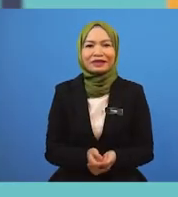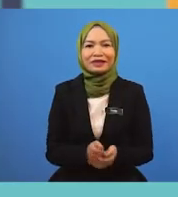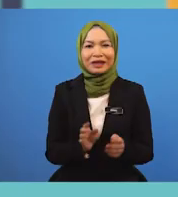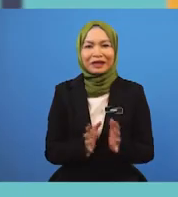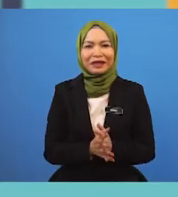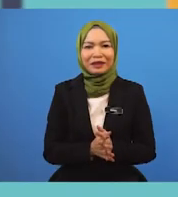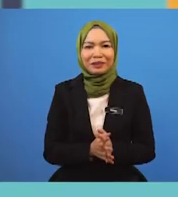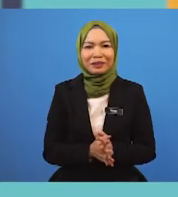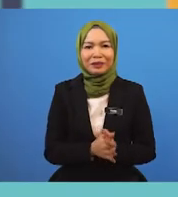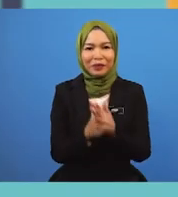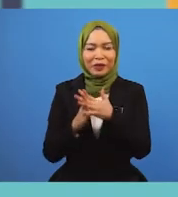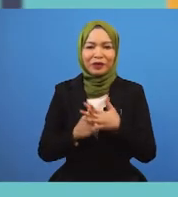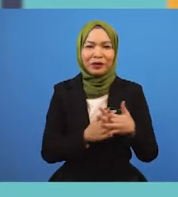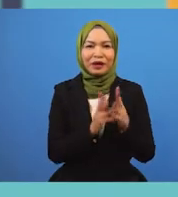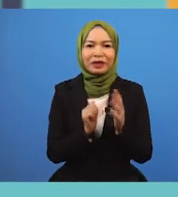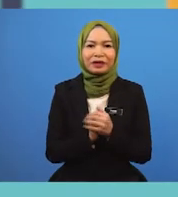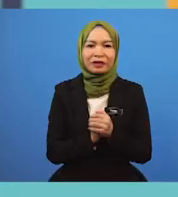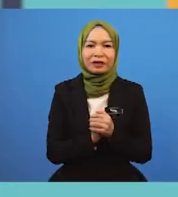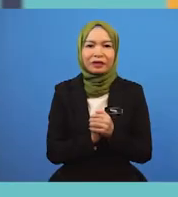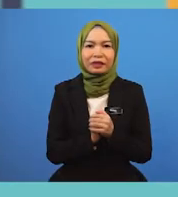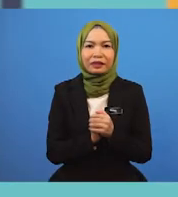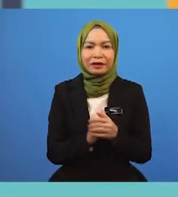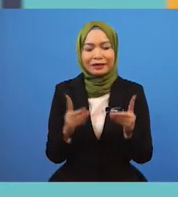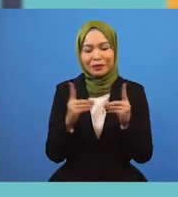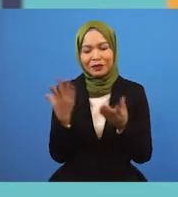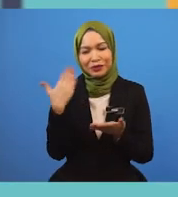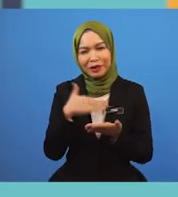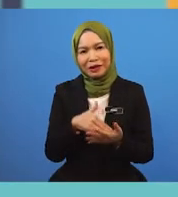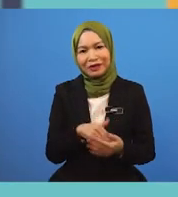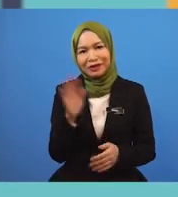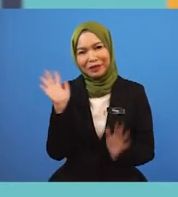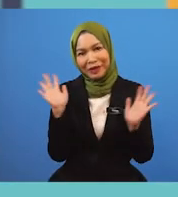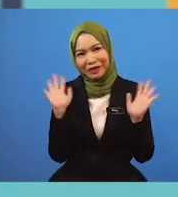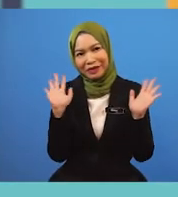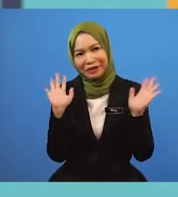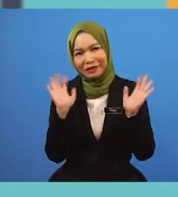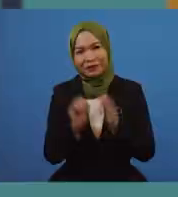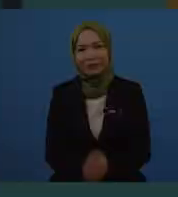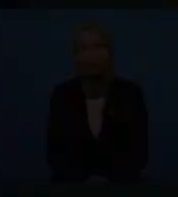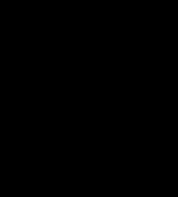perpaduan. Sekian. Sehingga kita berjumpa lagi. Bye.